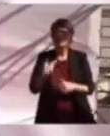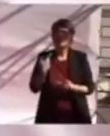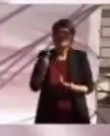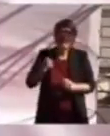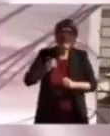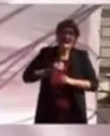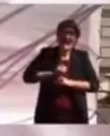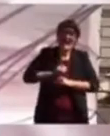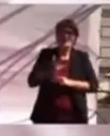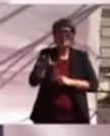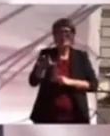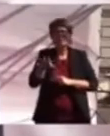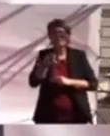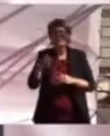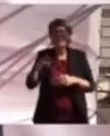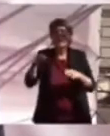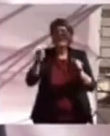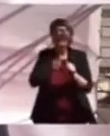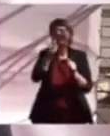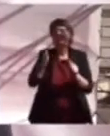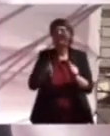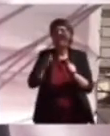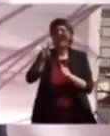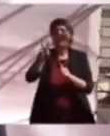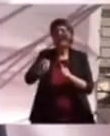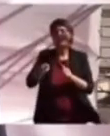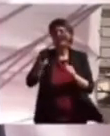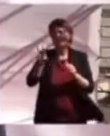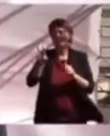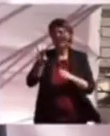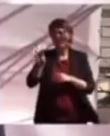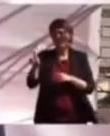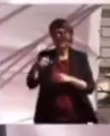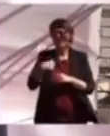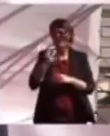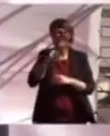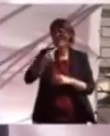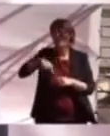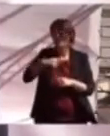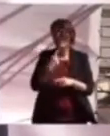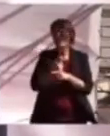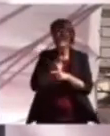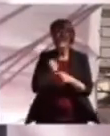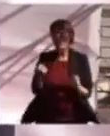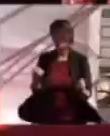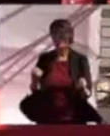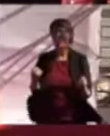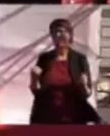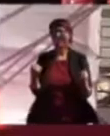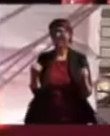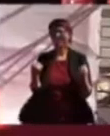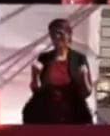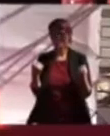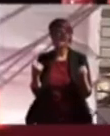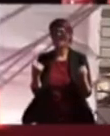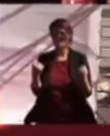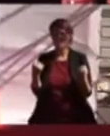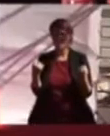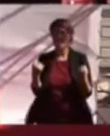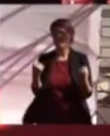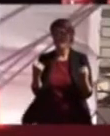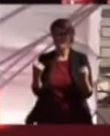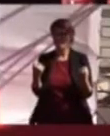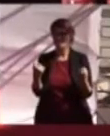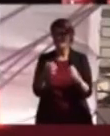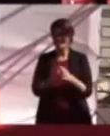fase di resistenza utilizzo un termine molto impegnativo come è noto per chi viene diciamo da una storia ma